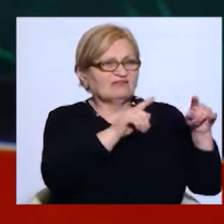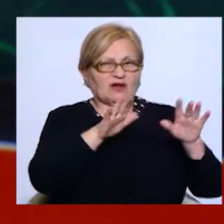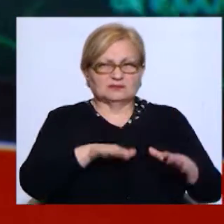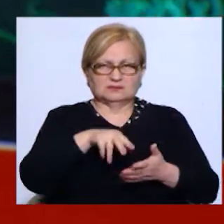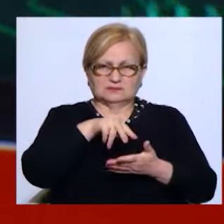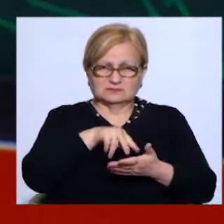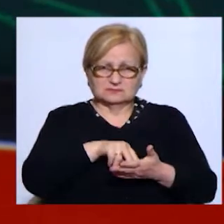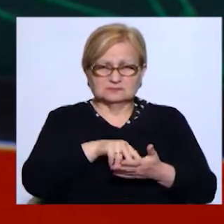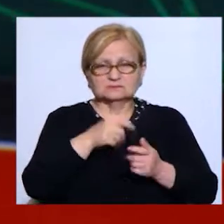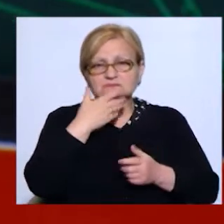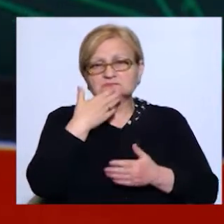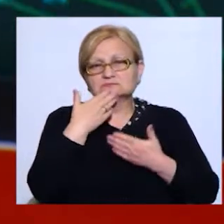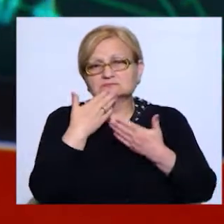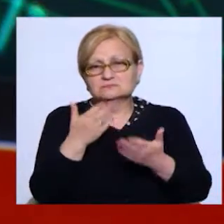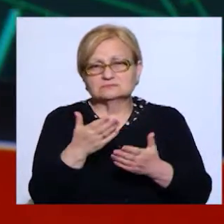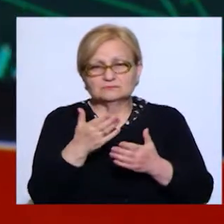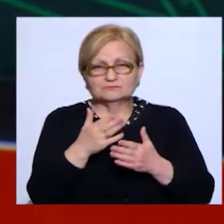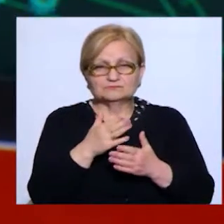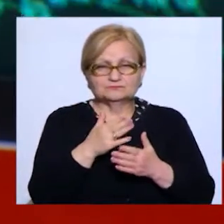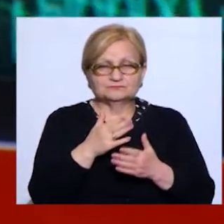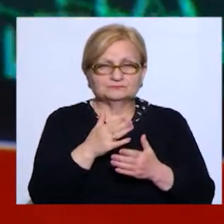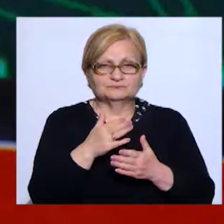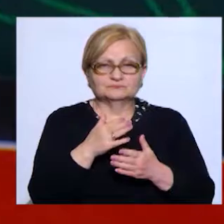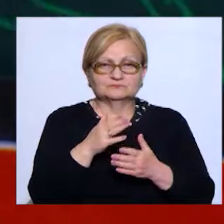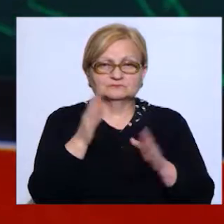ვაწარმოეს გამოკითხვა და ვთქვათ, აი პატარა